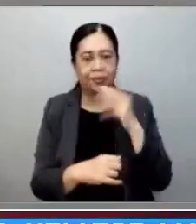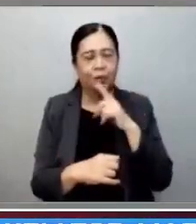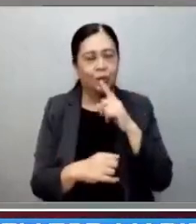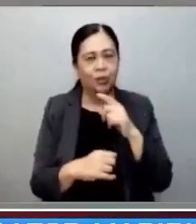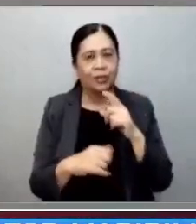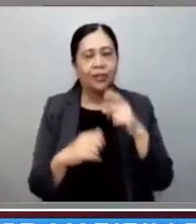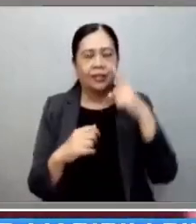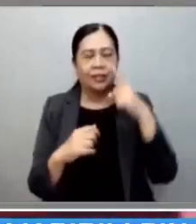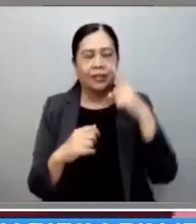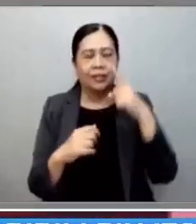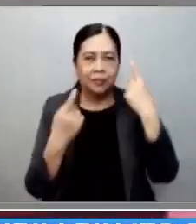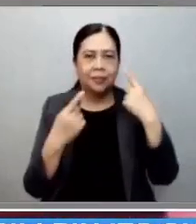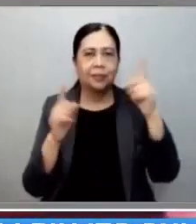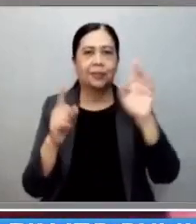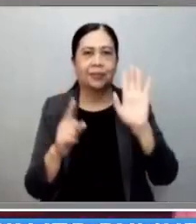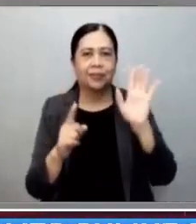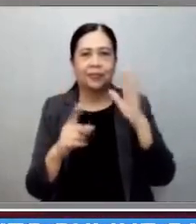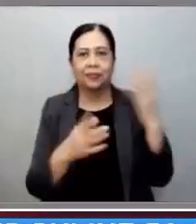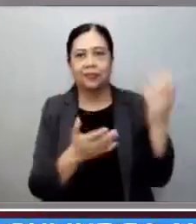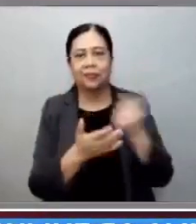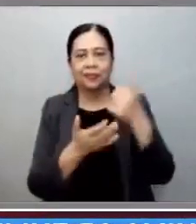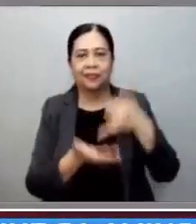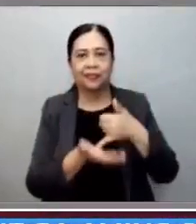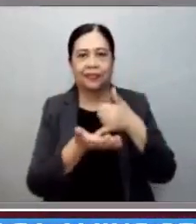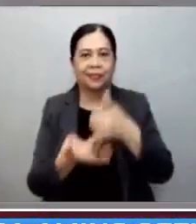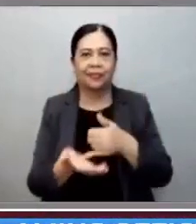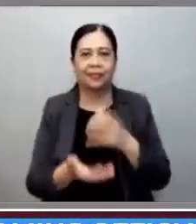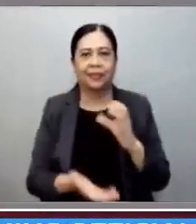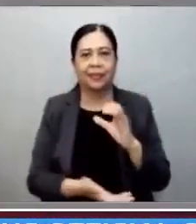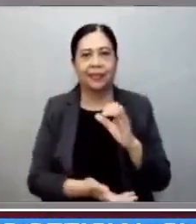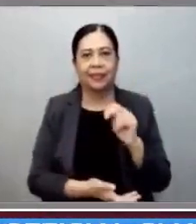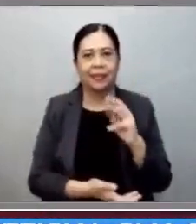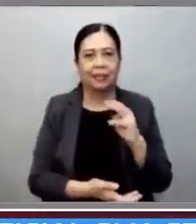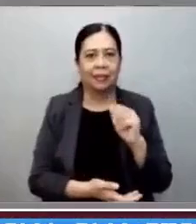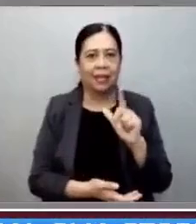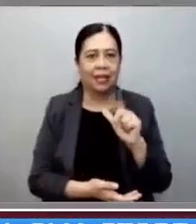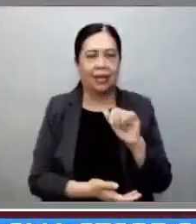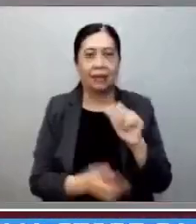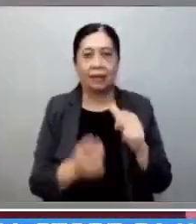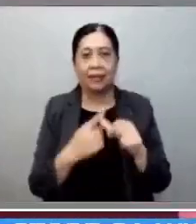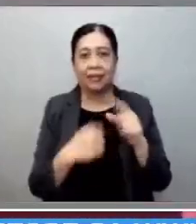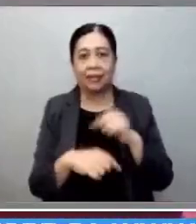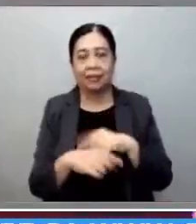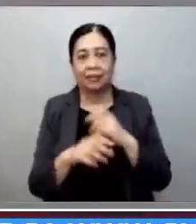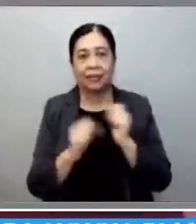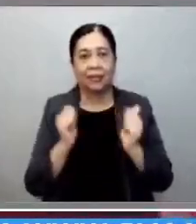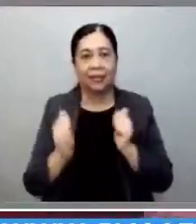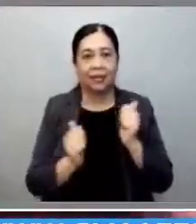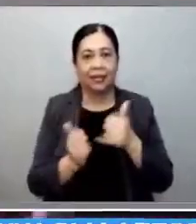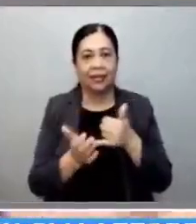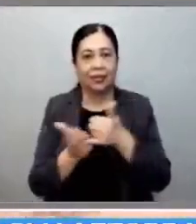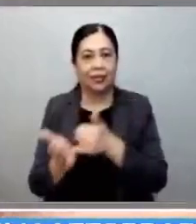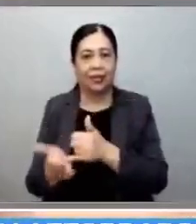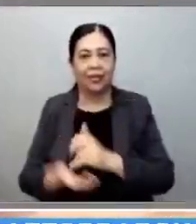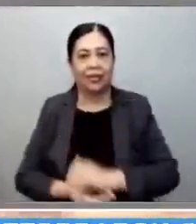come true ang kanyang pagkapanalo sa Cinemalaya. First time niya ring makakuha ng acting award.